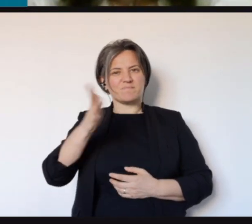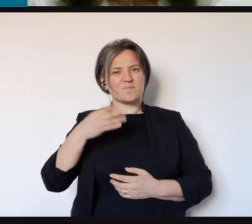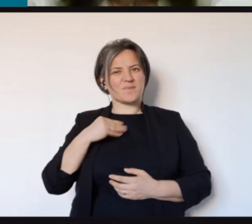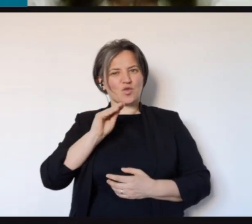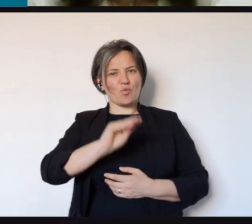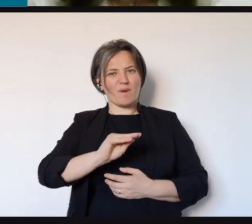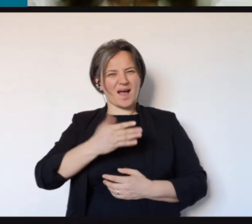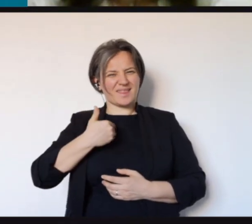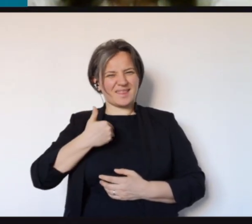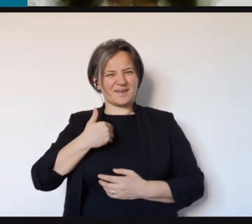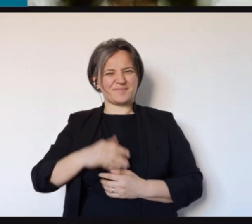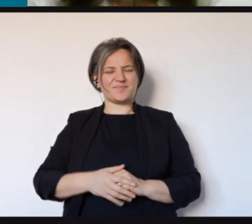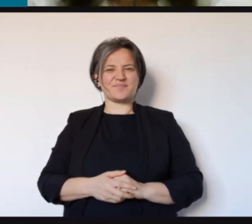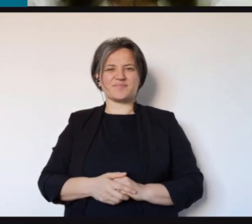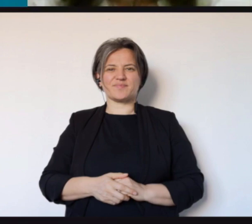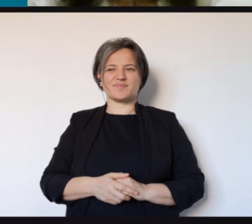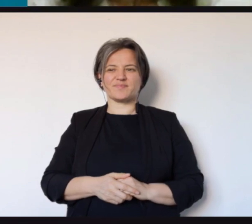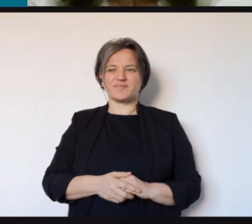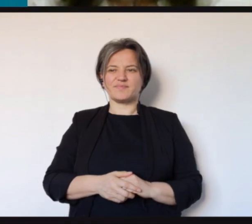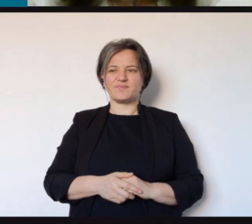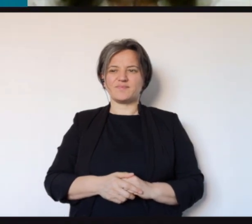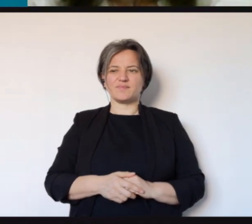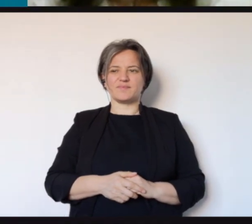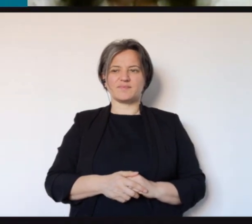Sì, le faccio un'altra domanda io.